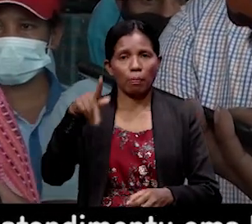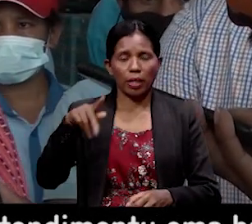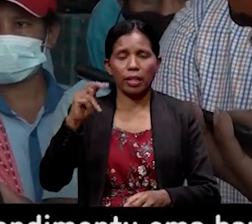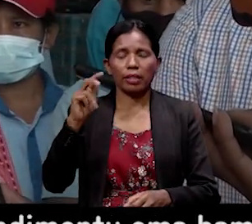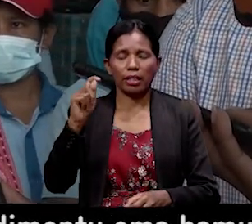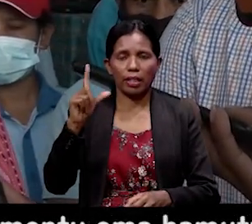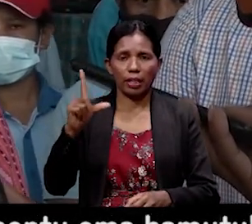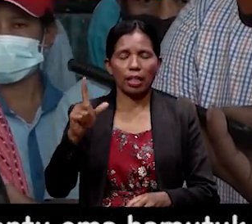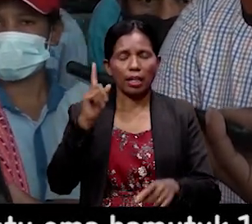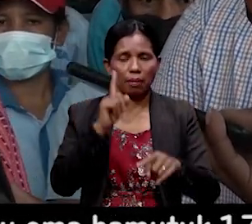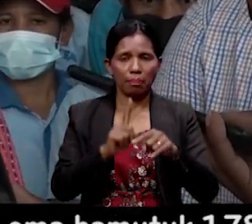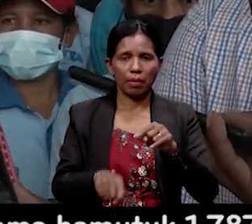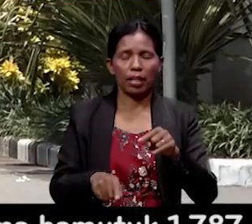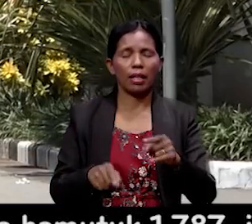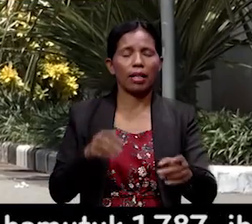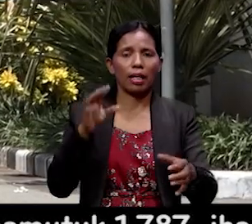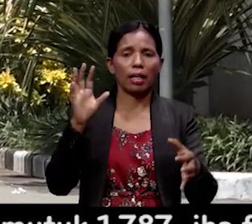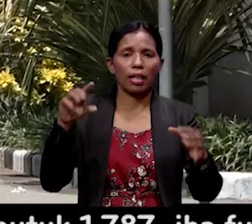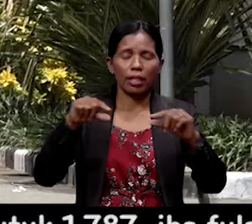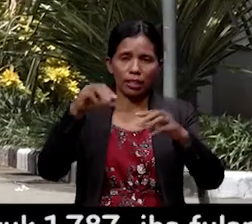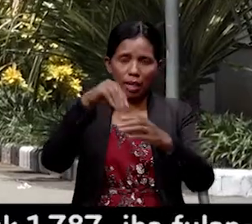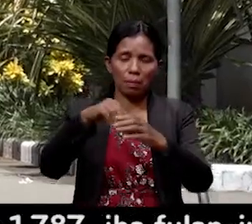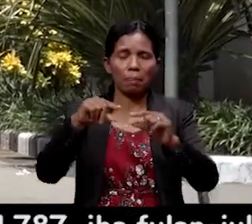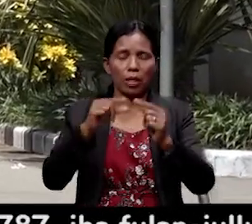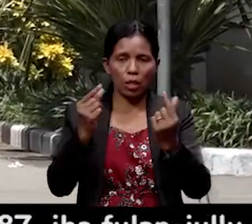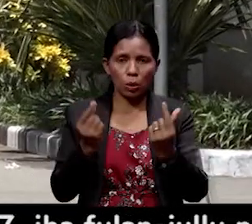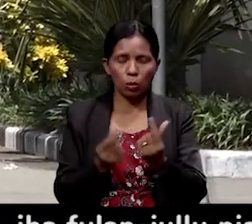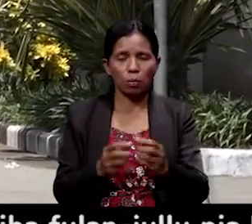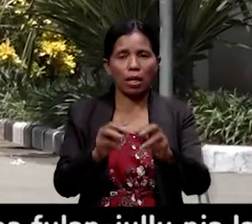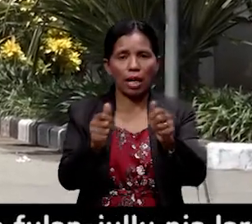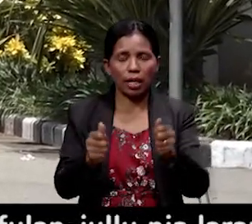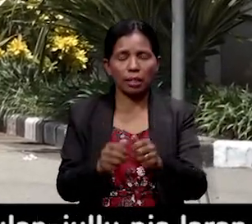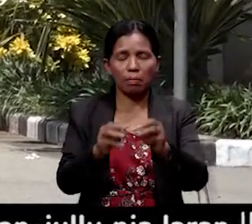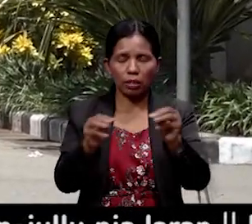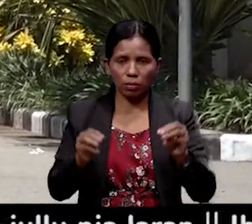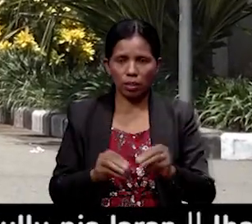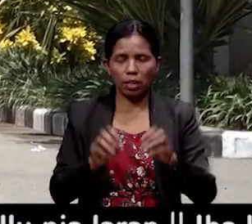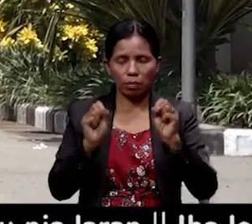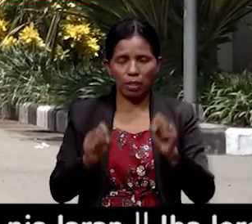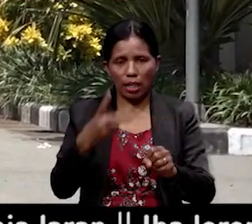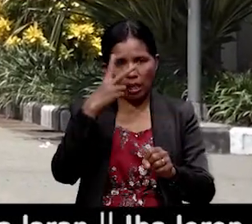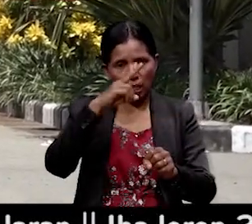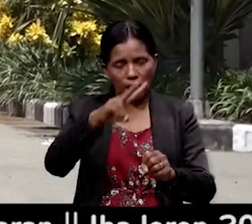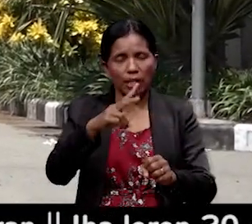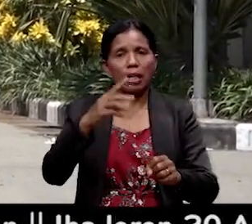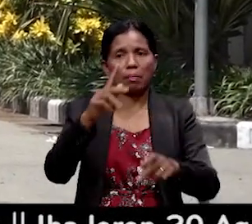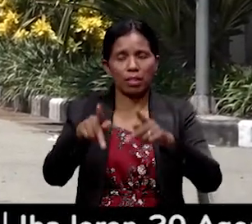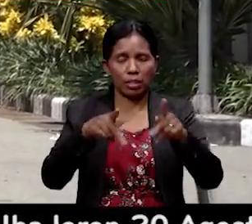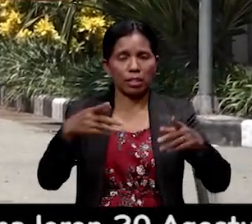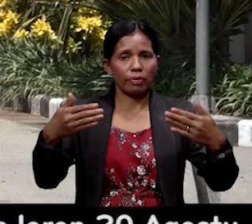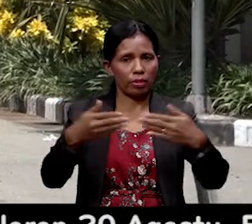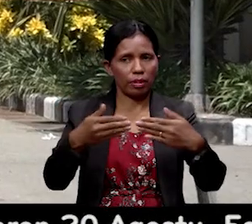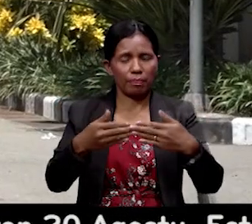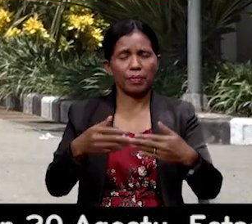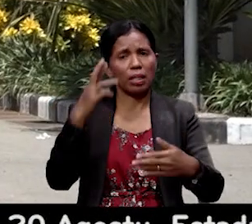mete iha grupo arte marcial, nune ha forte controlo iha fronteira. Ramzorta mos husu ba líder grupo